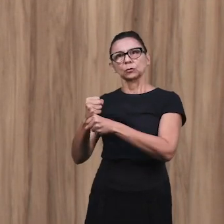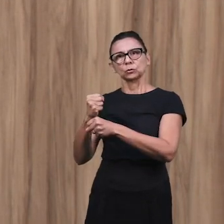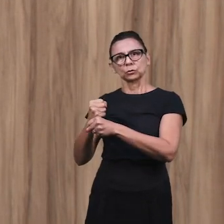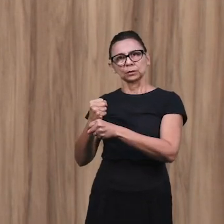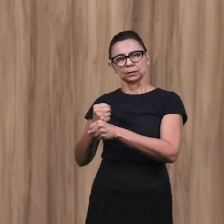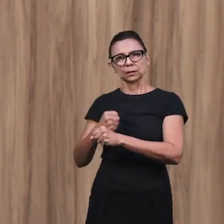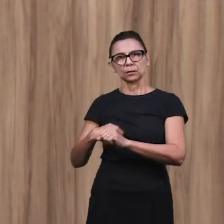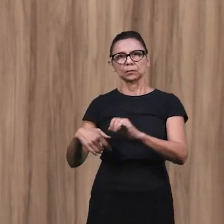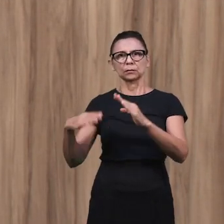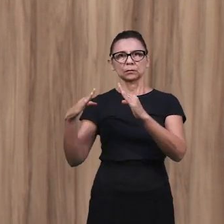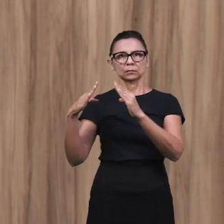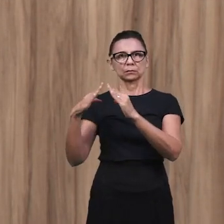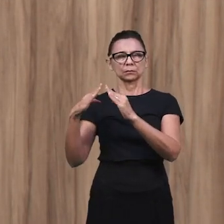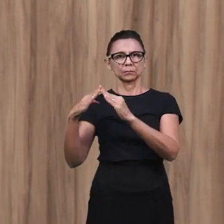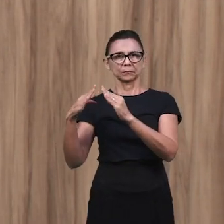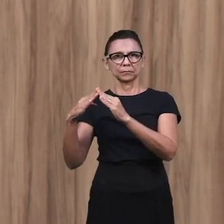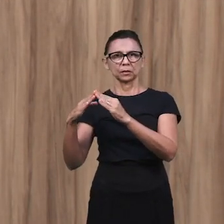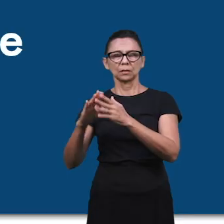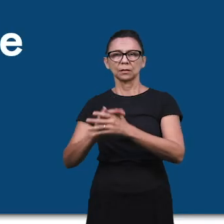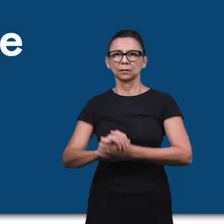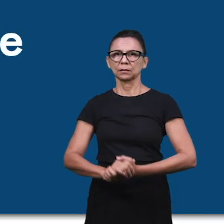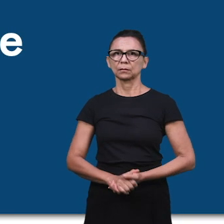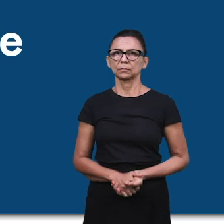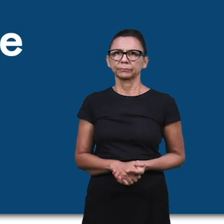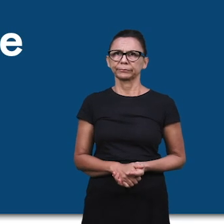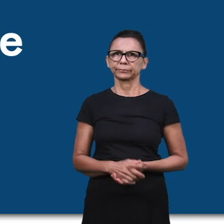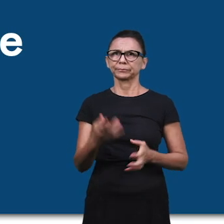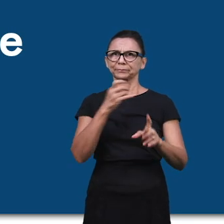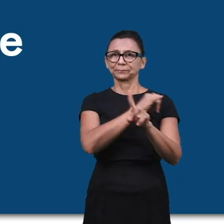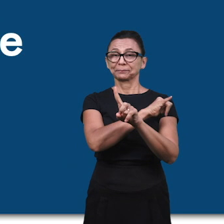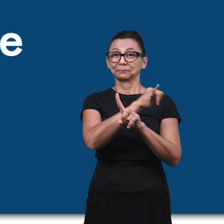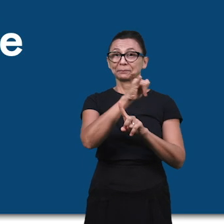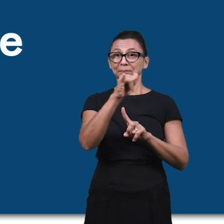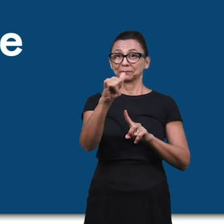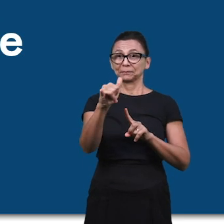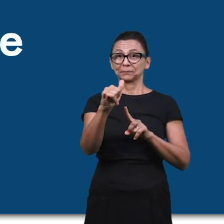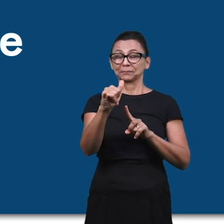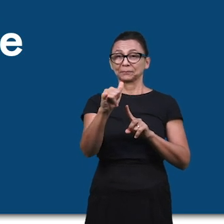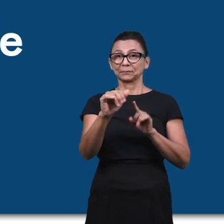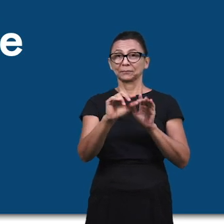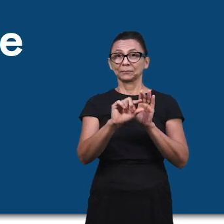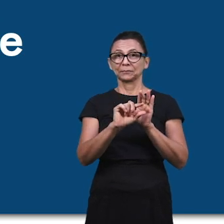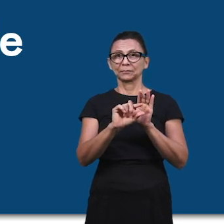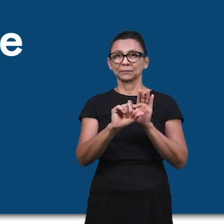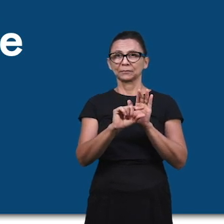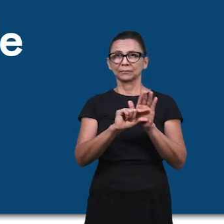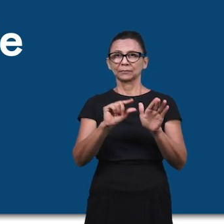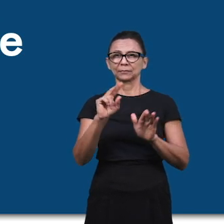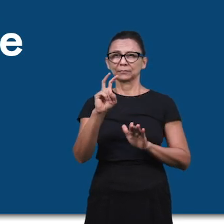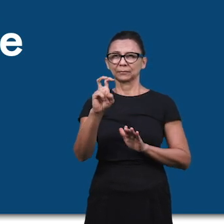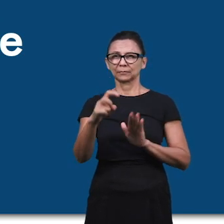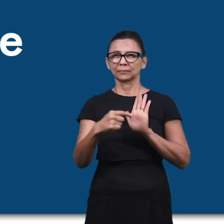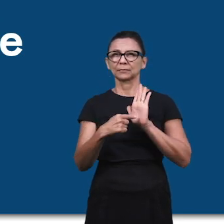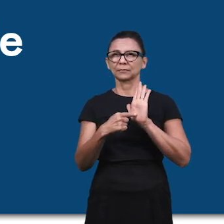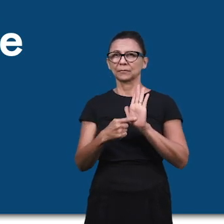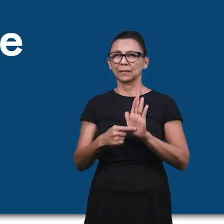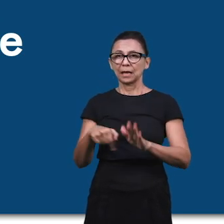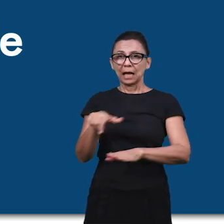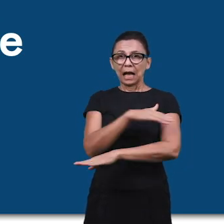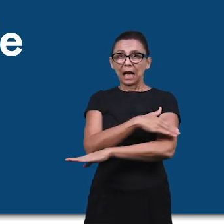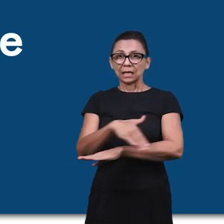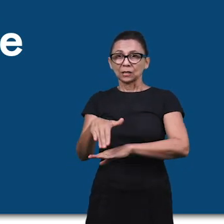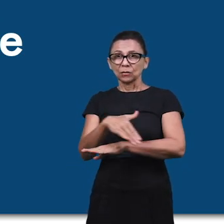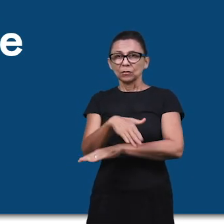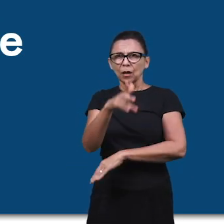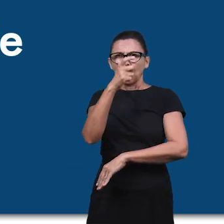Et parmi elles, le Seigneur dit au prophète, verset 5, « Et les rues de la ville se rempliront